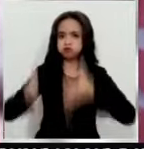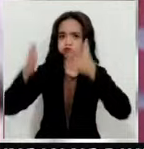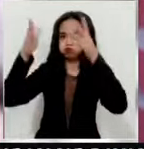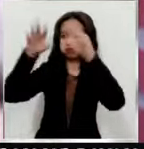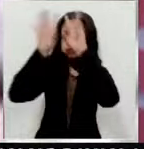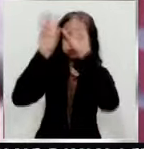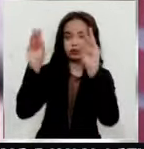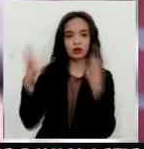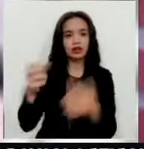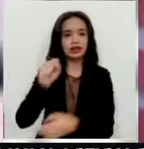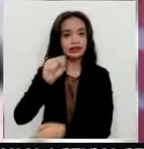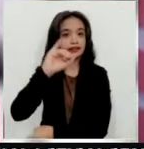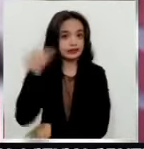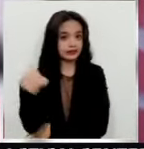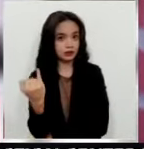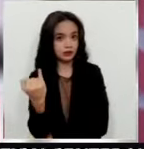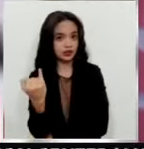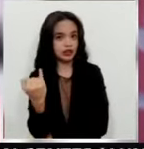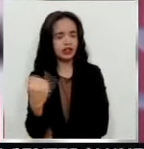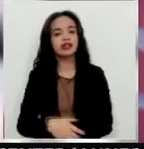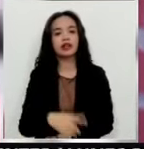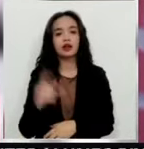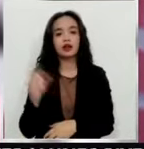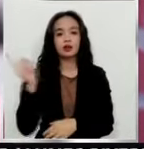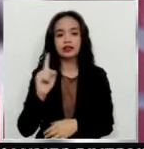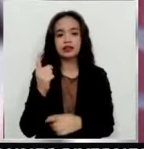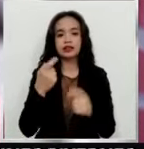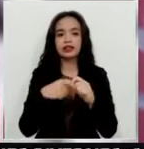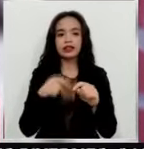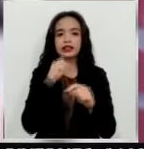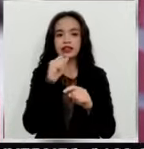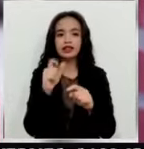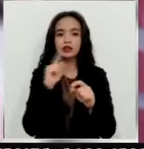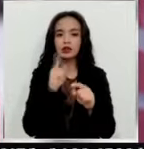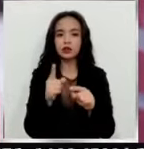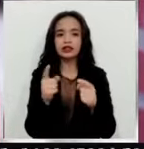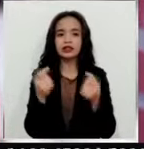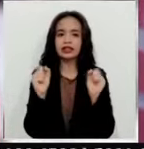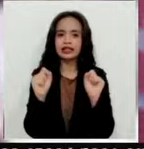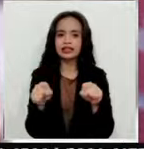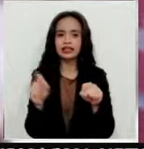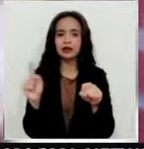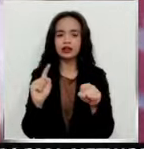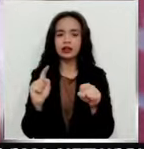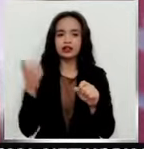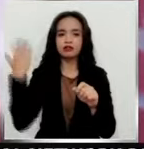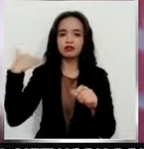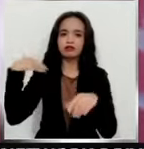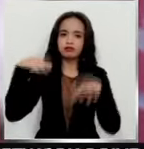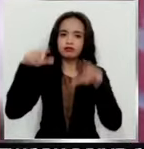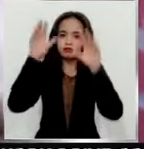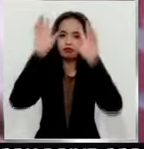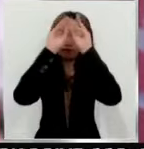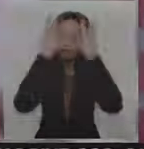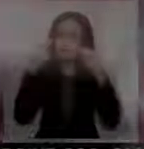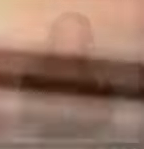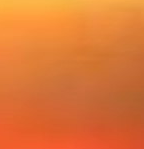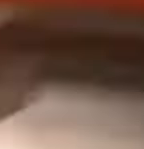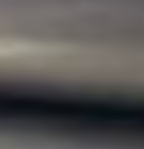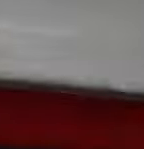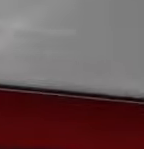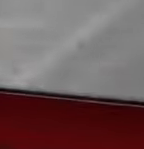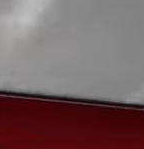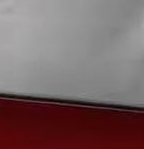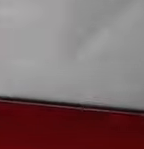Juan City. Ang ilang taga roon, hindi napigilang mapariminis sa mga nagdaang Pasko. At nakatutok live si